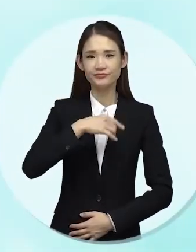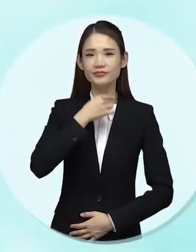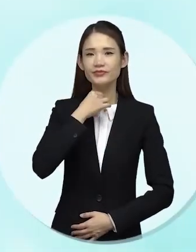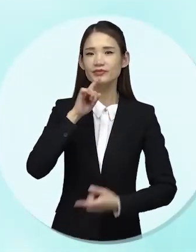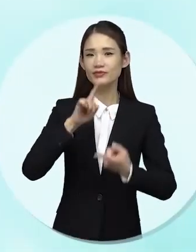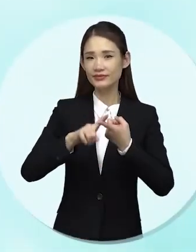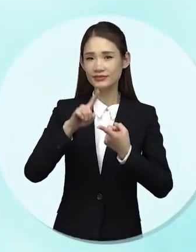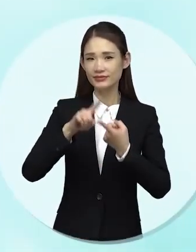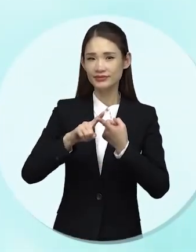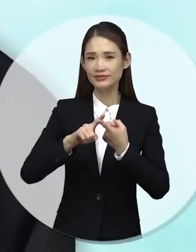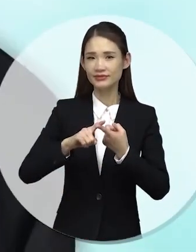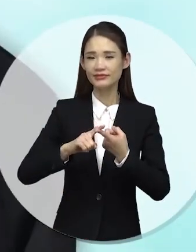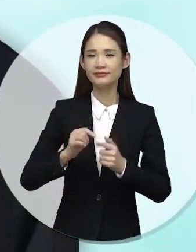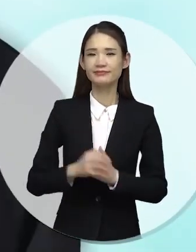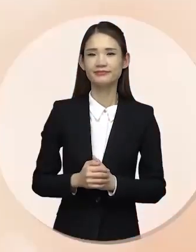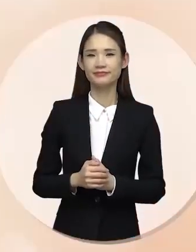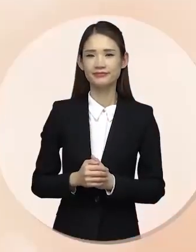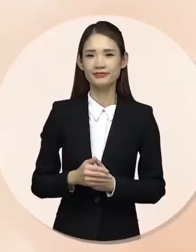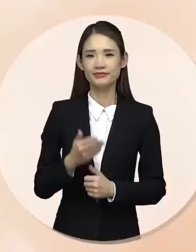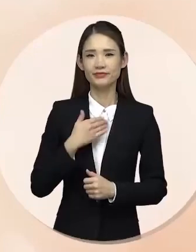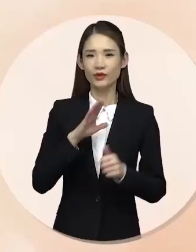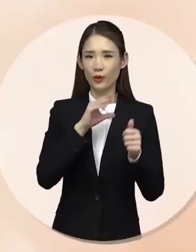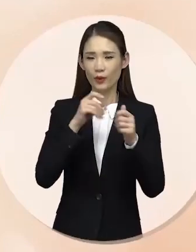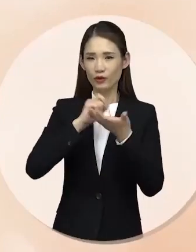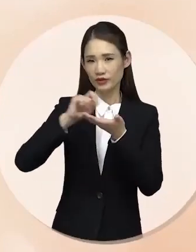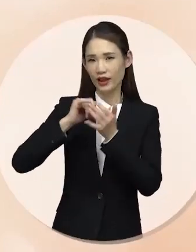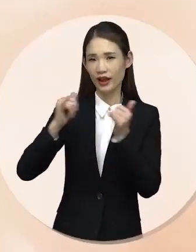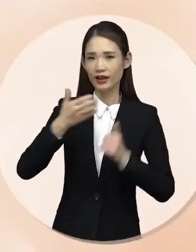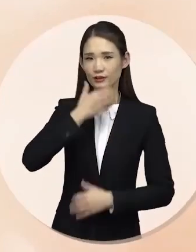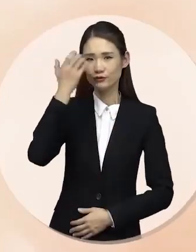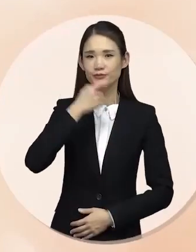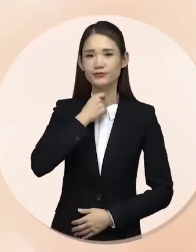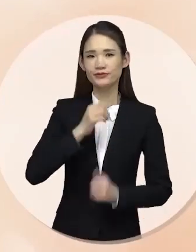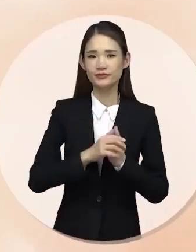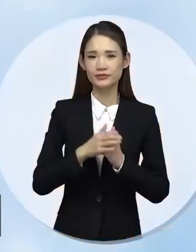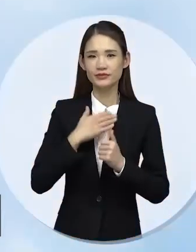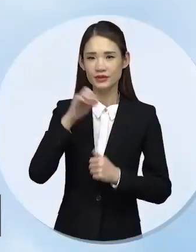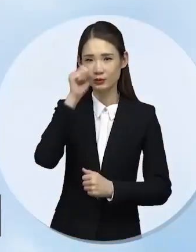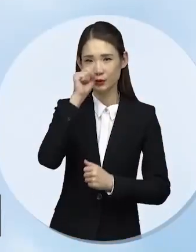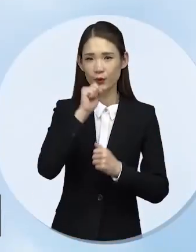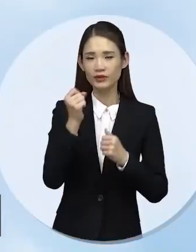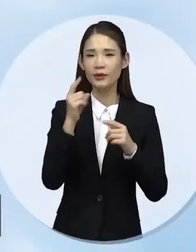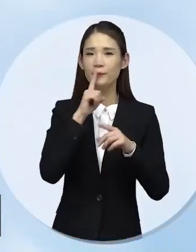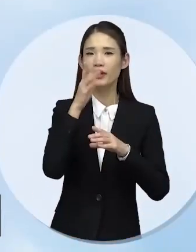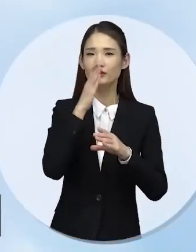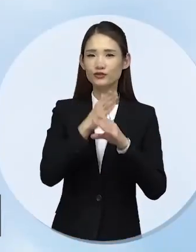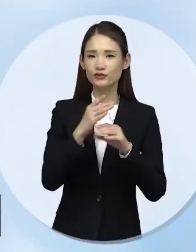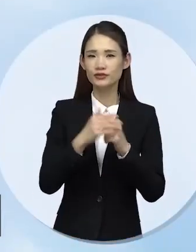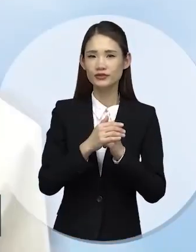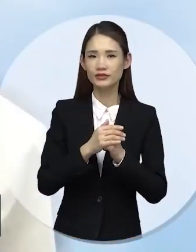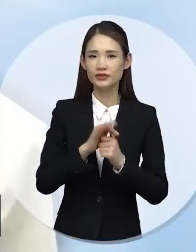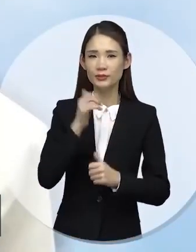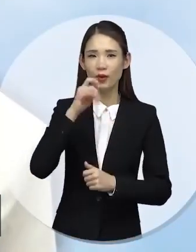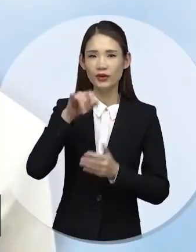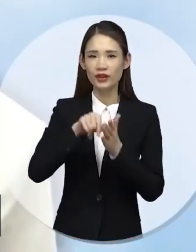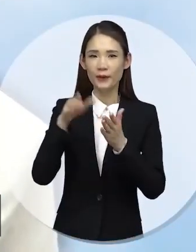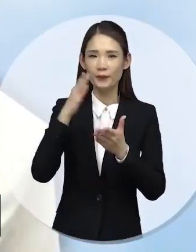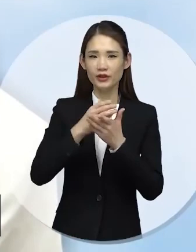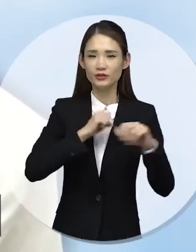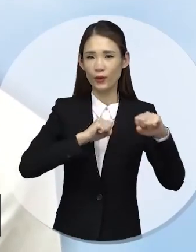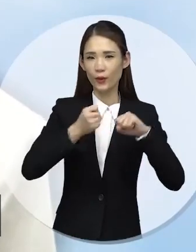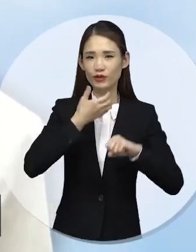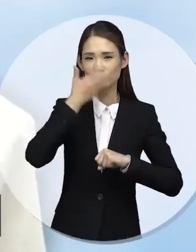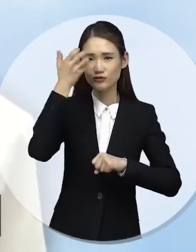일단 하고 싶은 걸 하는 거예요. 저는 배우나 작가가 되는 게 꿈이에요. 제가 좋아하는 말 중에 하나가 명사가